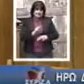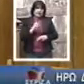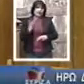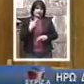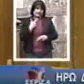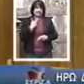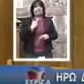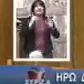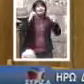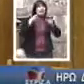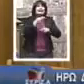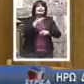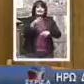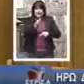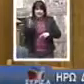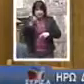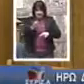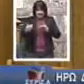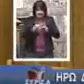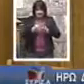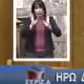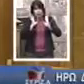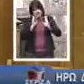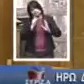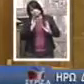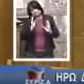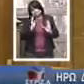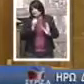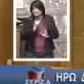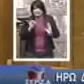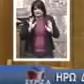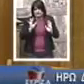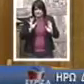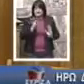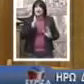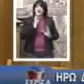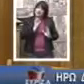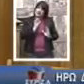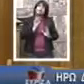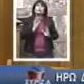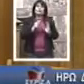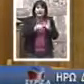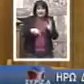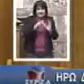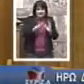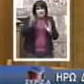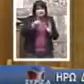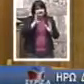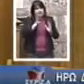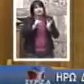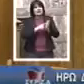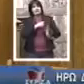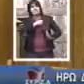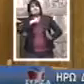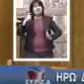άδικο. Σημαίνει πως ενώ σέβεται την κυβερνητική πλειοψηφία, υψώνει δυνατά τη φωνή της κάθε φορά που νομίζει ότι η πλειοψηφία